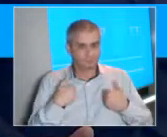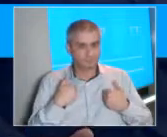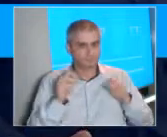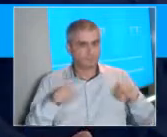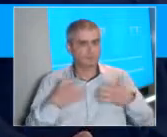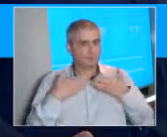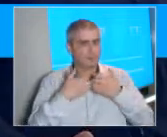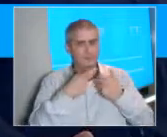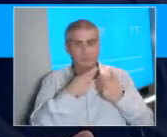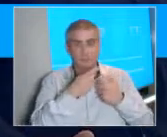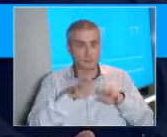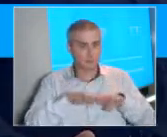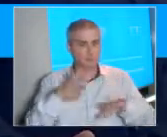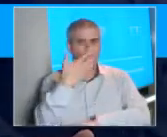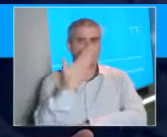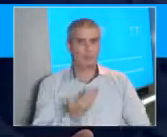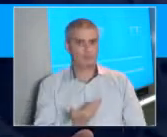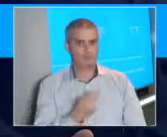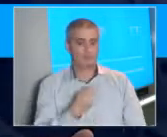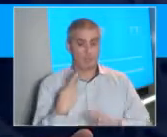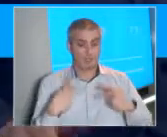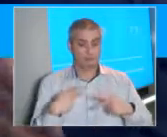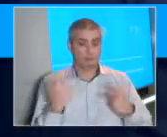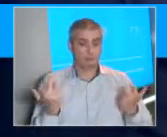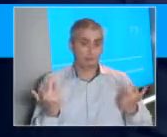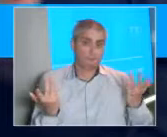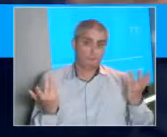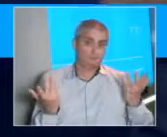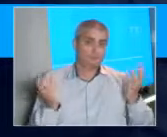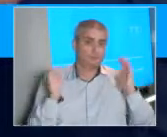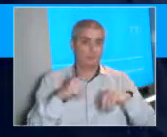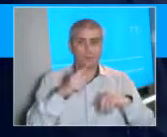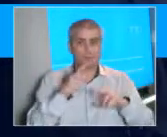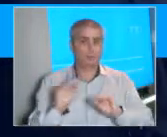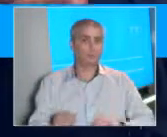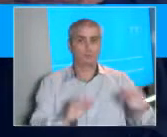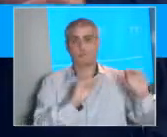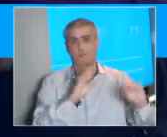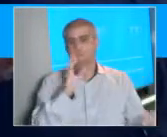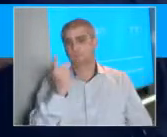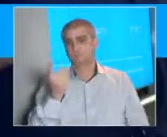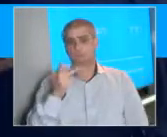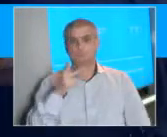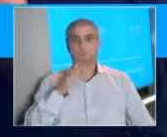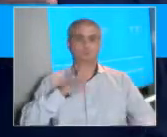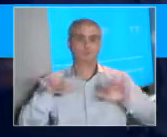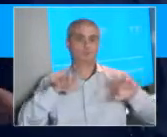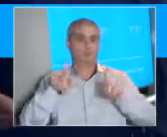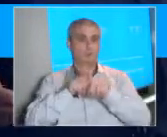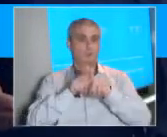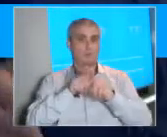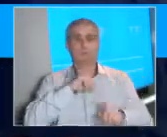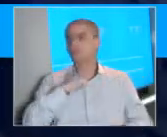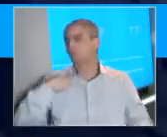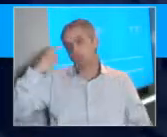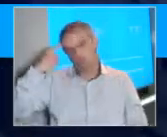על הנמל הזה? מדובר פה בתשתית לאומית, והחשש שזה ייפול, או לא ייפול, אלא יועבר לידיים של ממשלה כמו סינית.